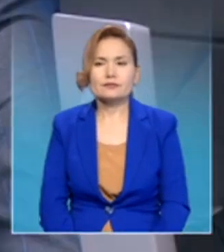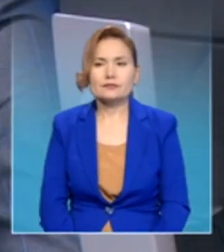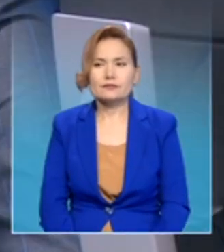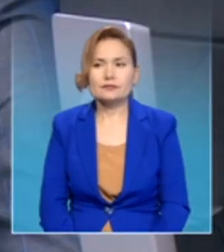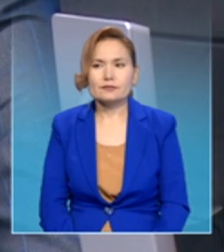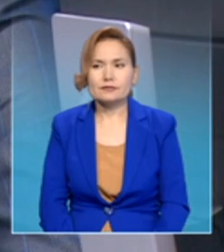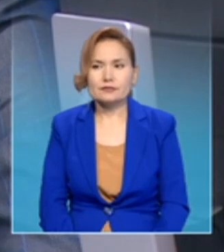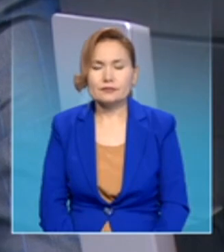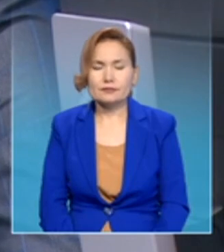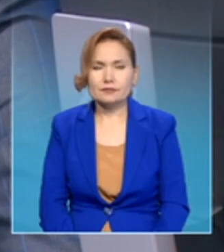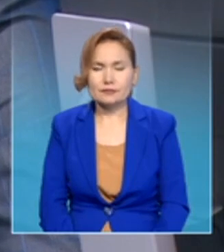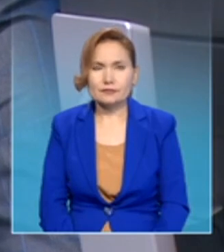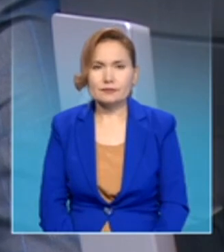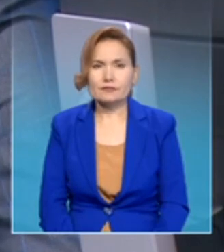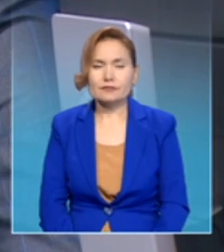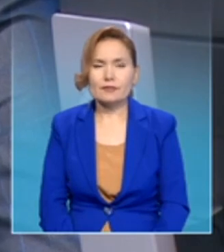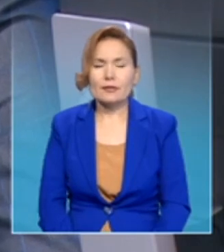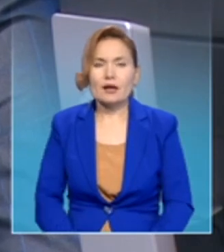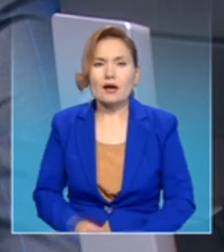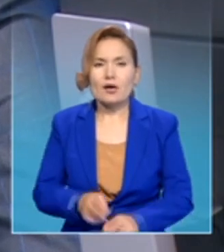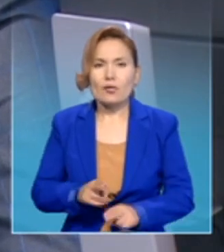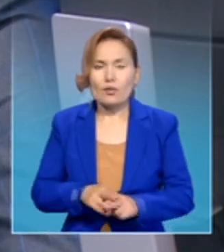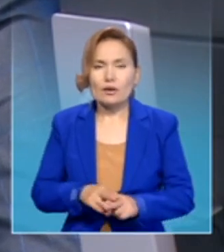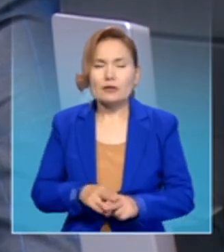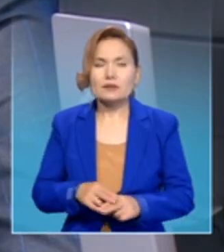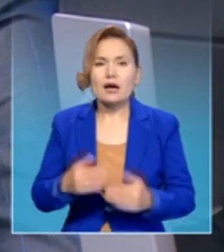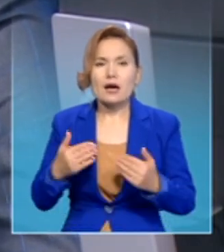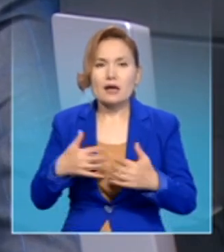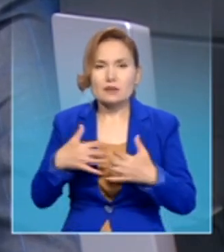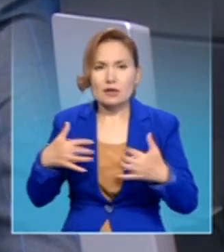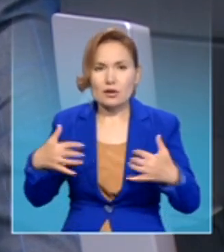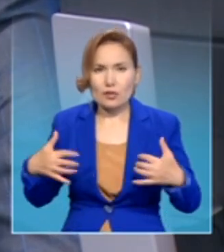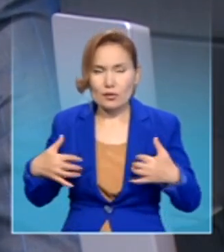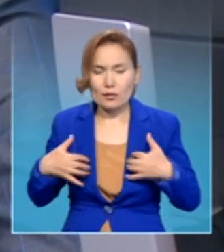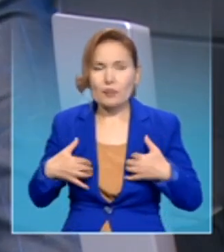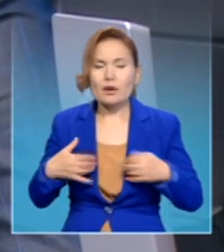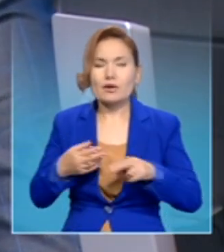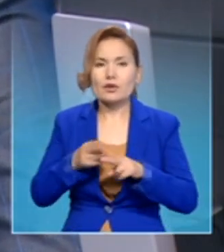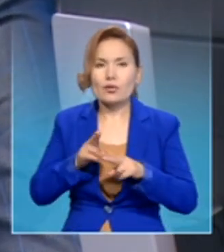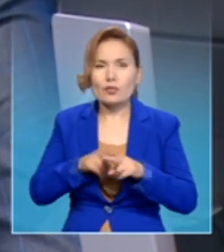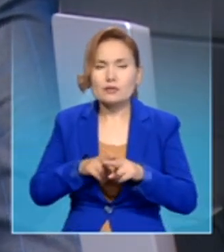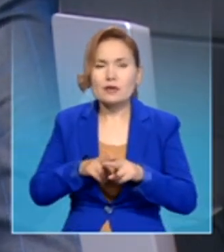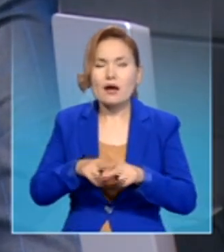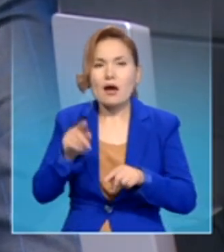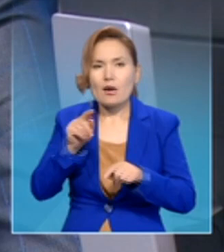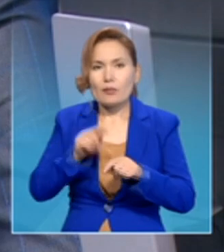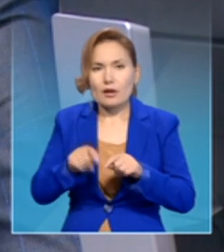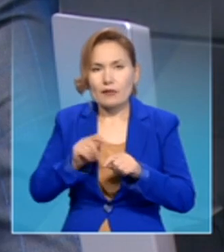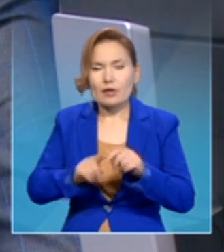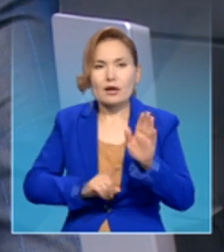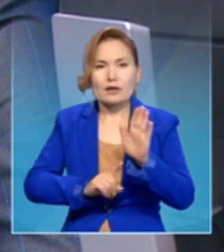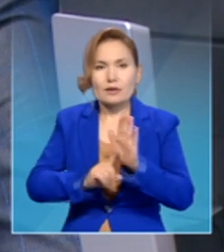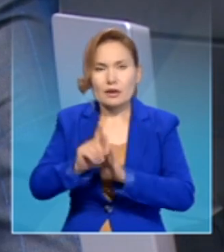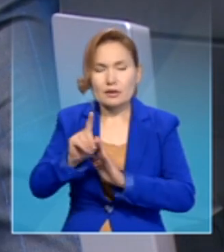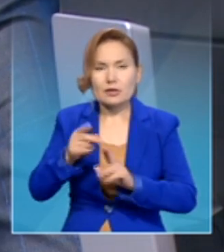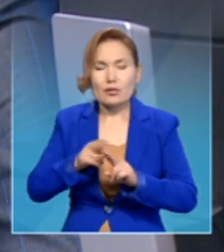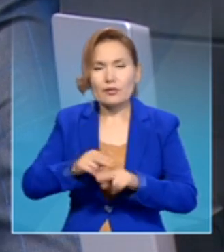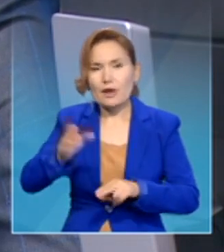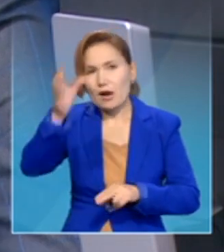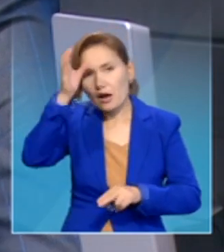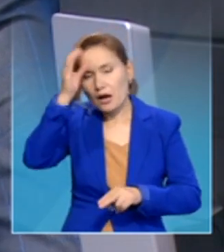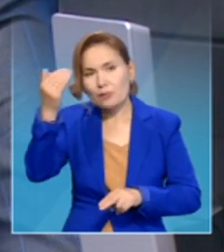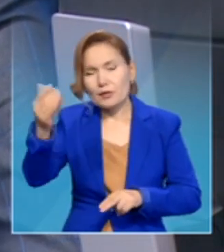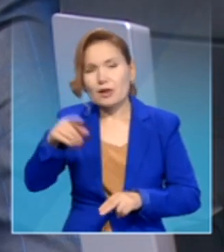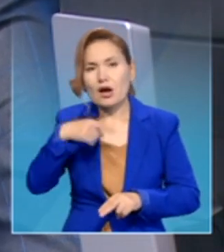Тікелей осы тереңдету қазір жүріп жатқан тереңдету жұмыстары тікелей әсерін тигізбейді. Өйткені біріншіден ғалымдардың